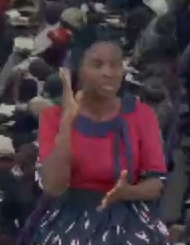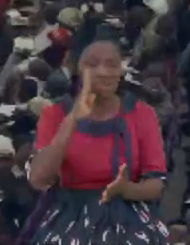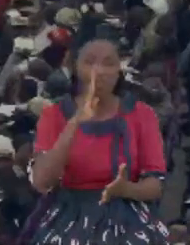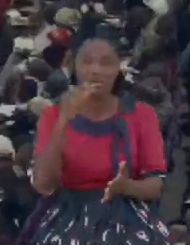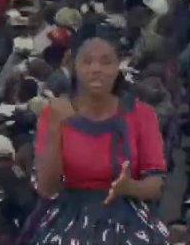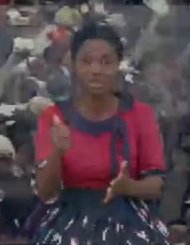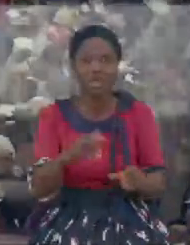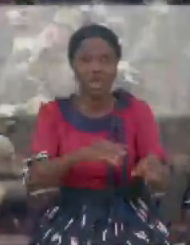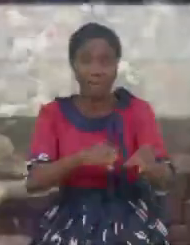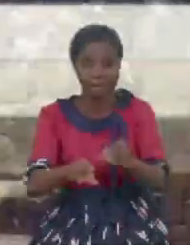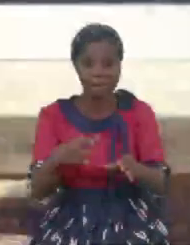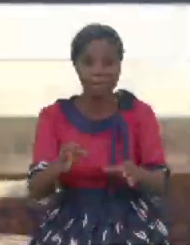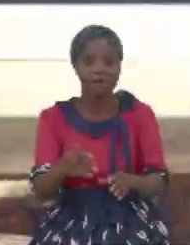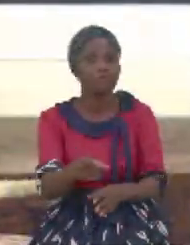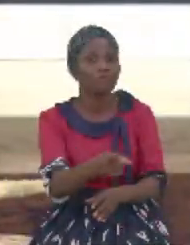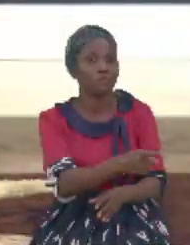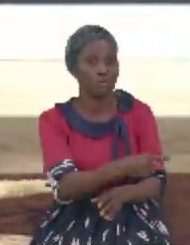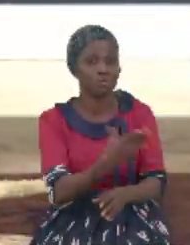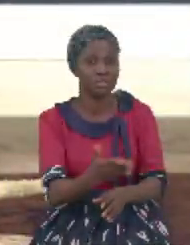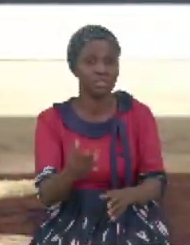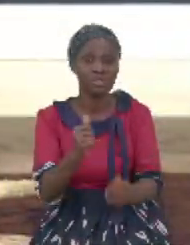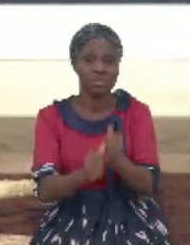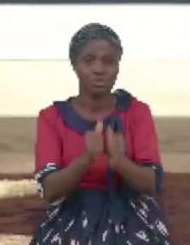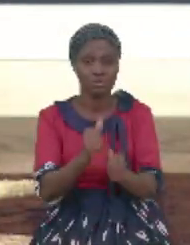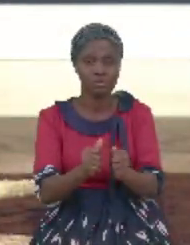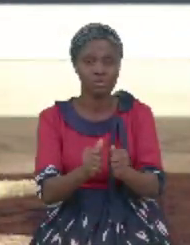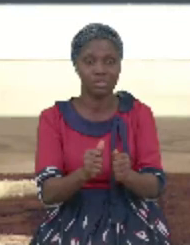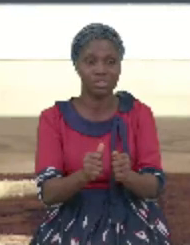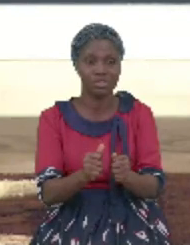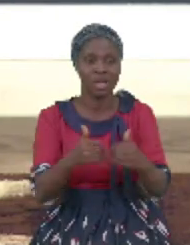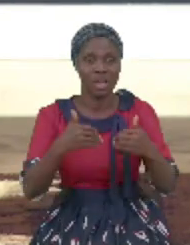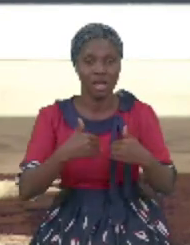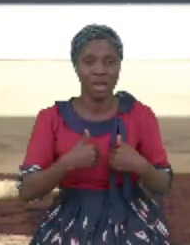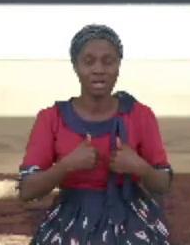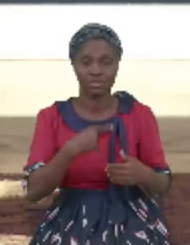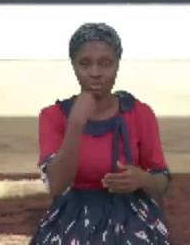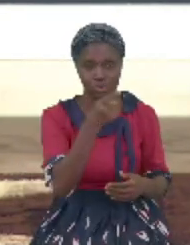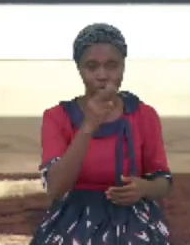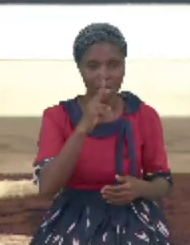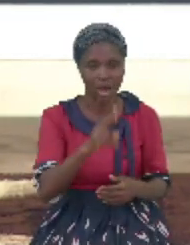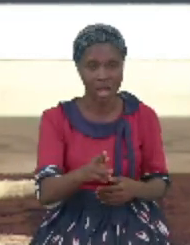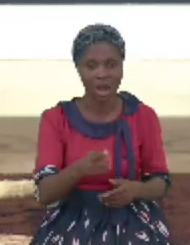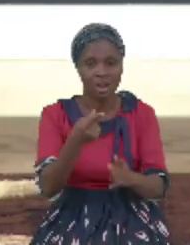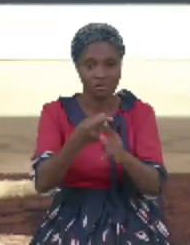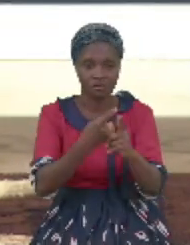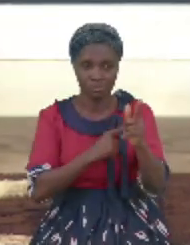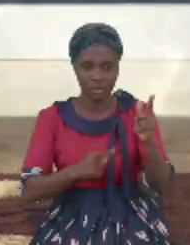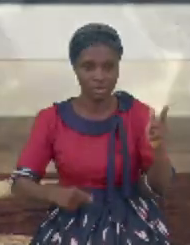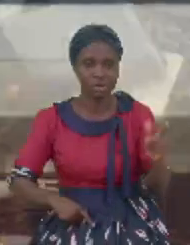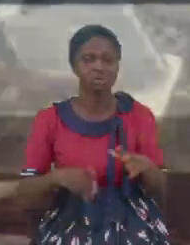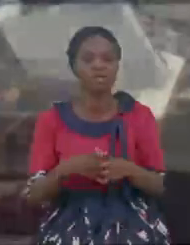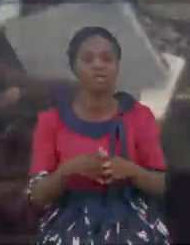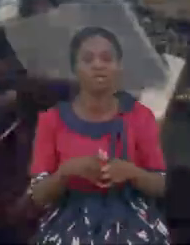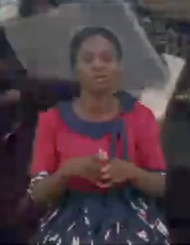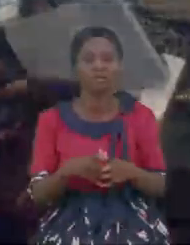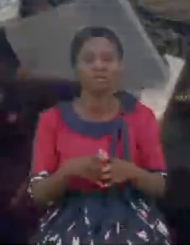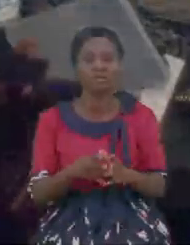Parce que les choses qui lui ont été dites de la part du Seigneur auront leur accomplissement. Quelqu'un là-bas